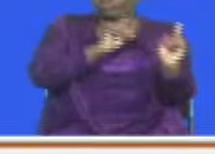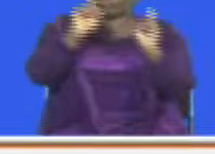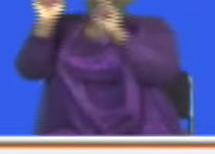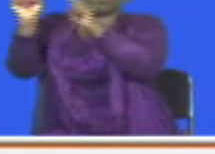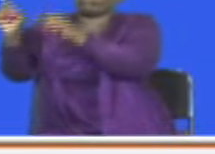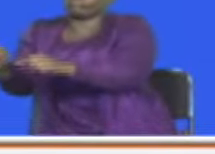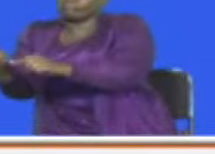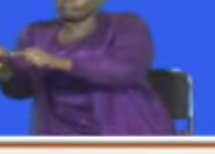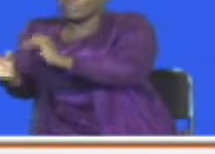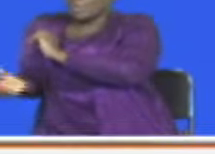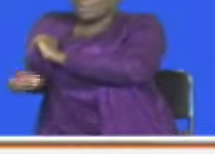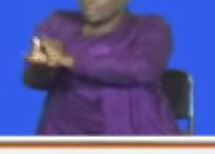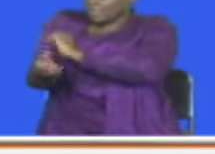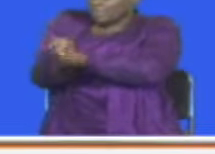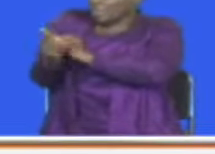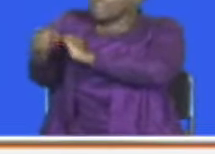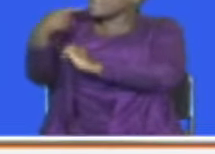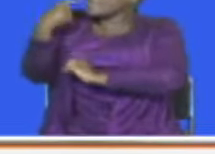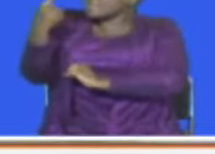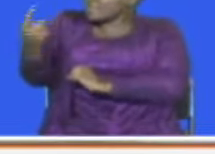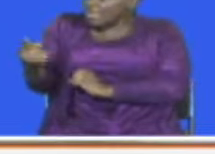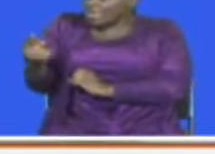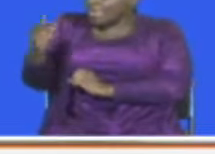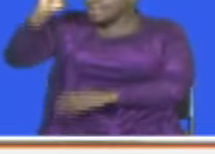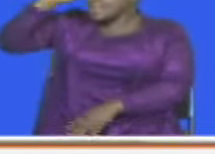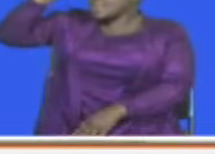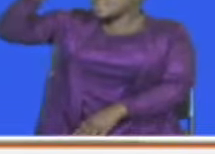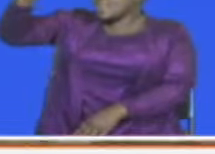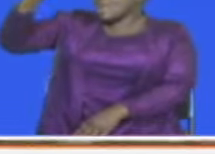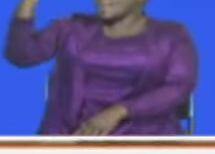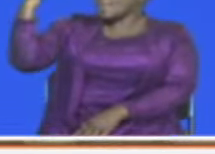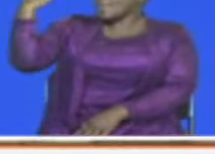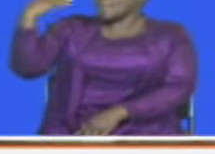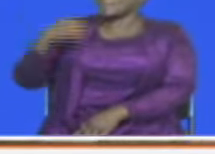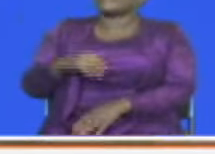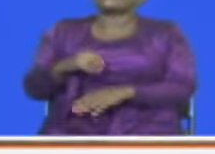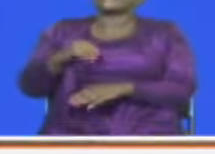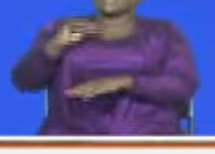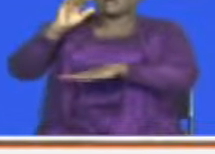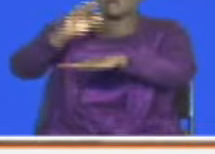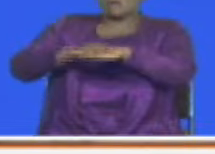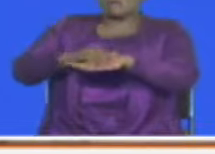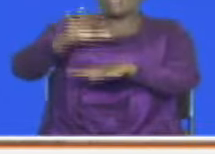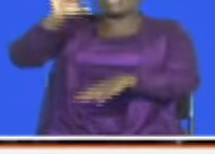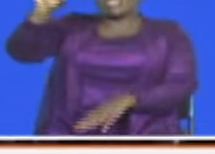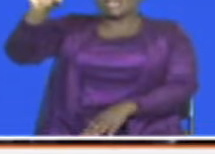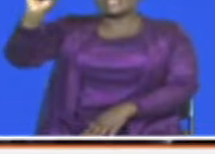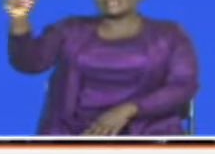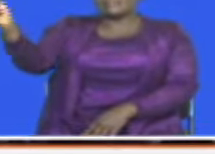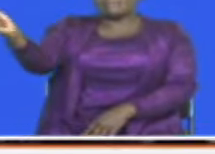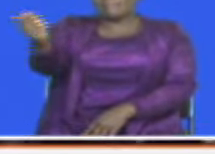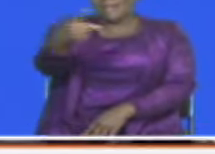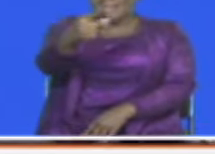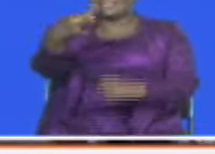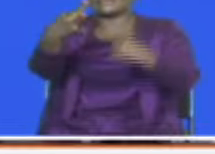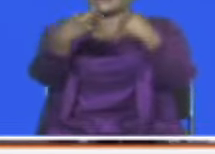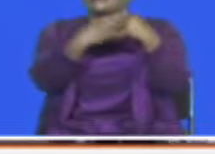kujiwasilisha kuelezea madai aliyokuwa ametoa Jumapili iliyopita. On 30th of August